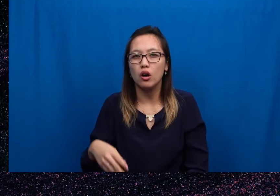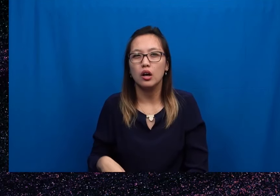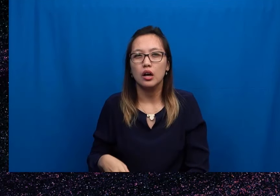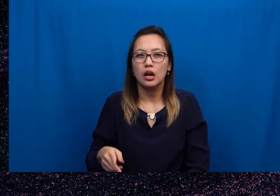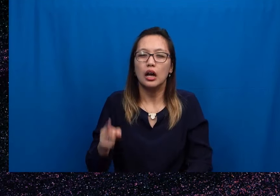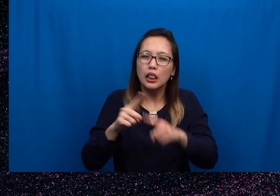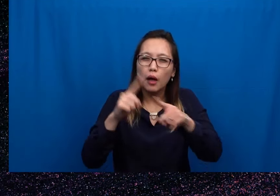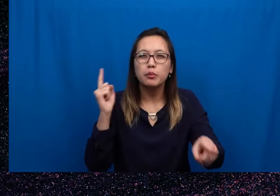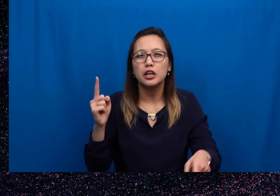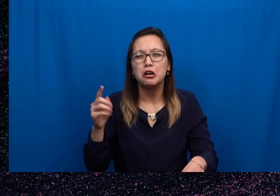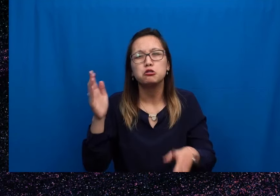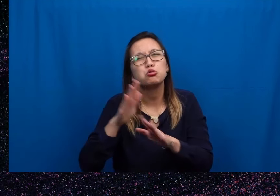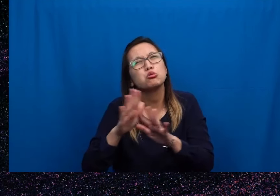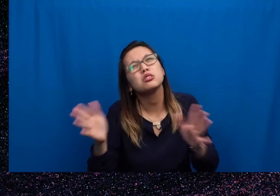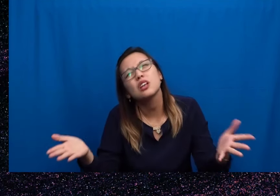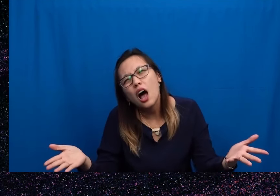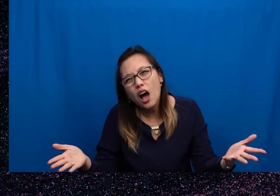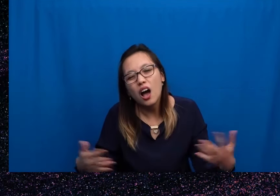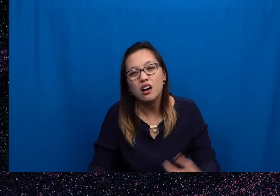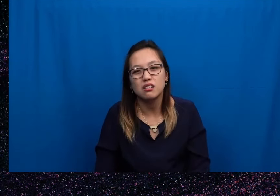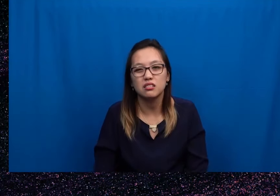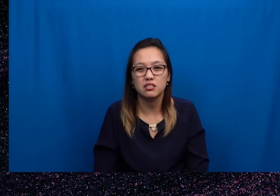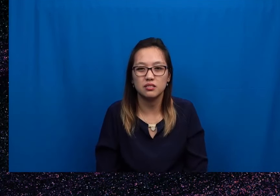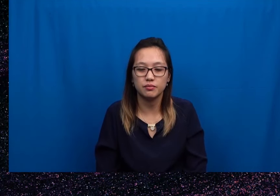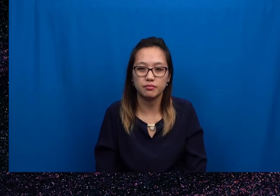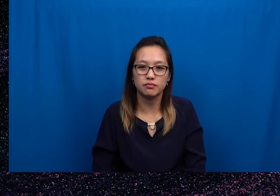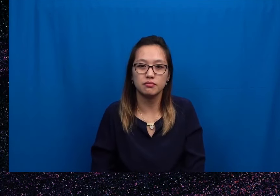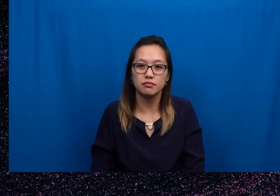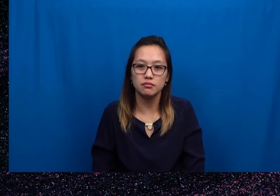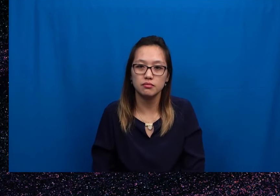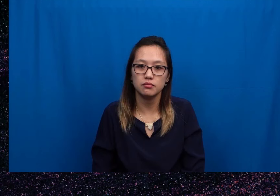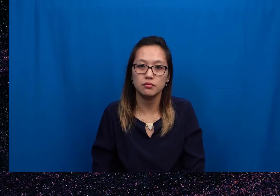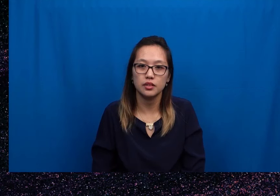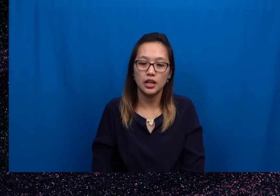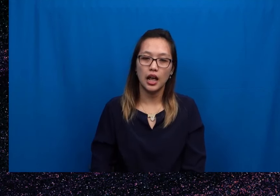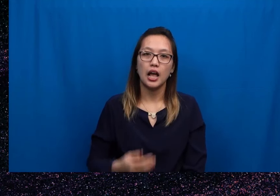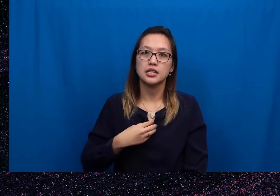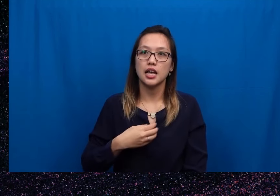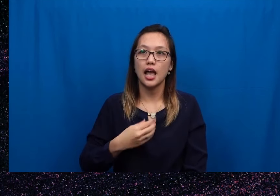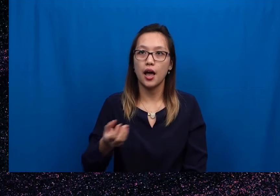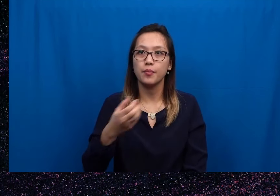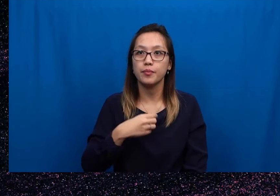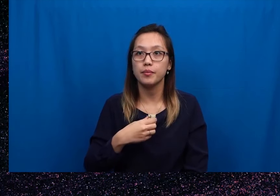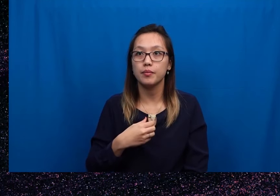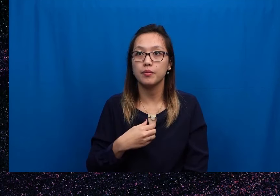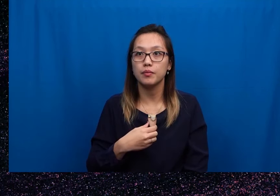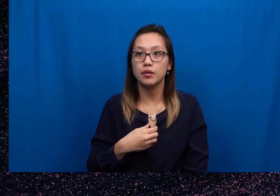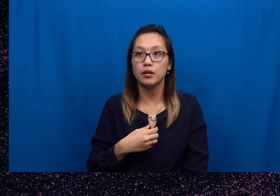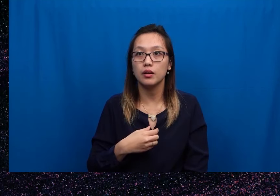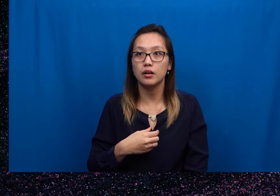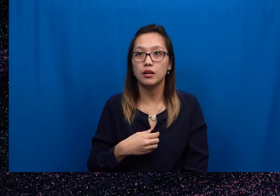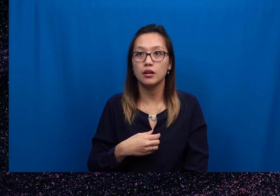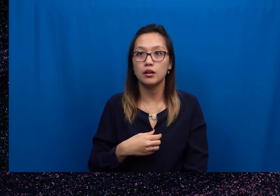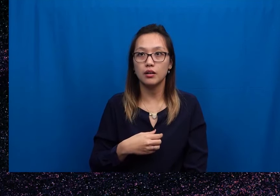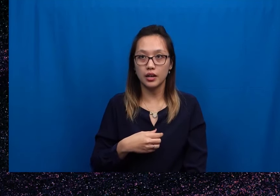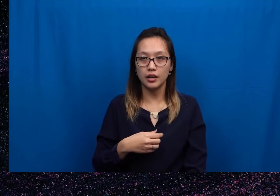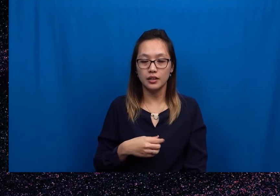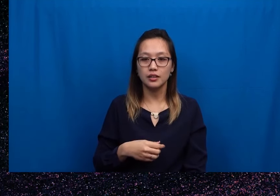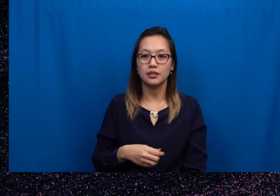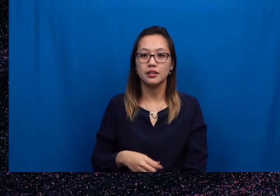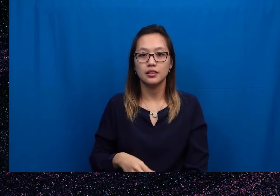kepada CC teman saya itu, oke C, minta didoakan. Lalu dia doakan, lalu saya